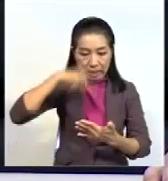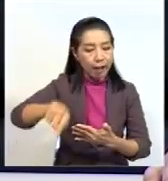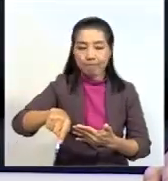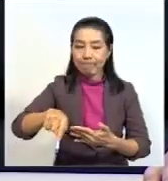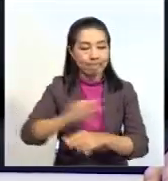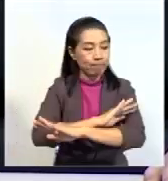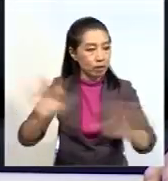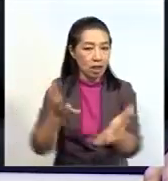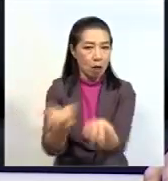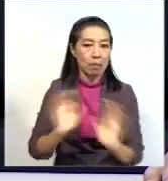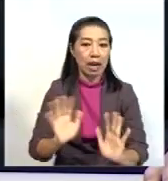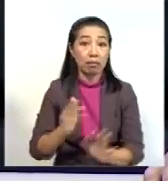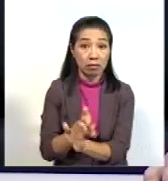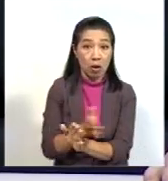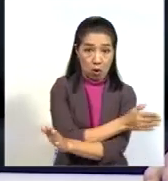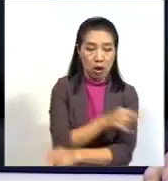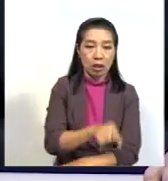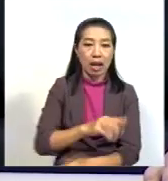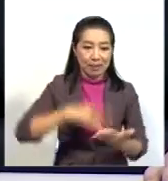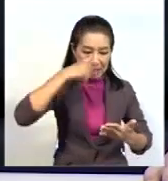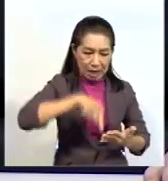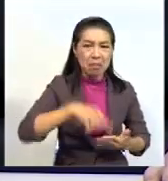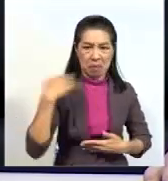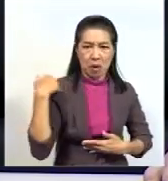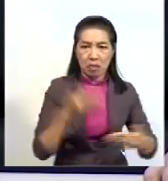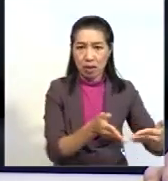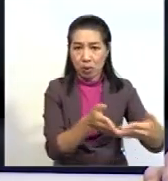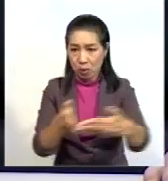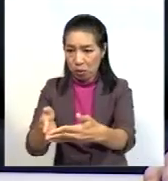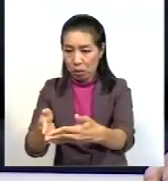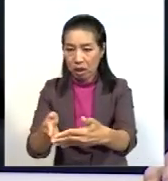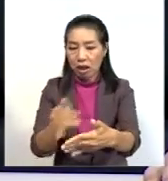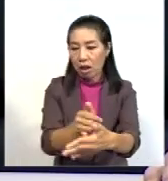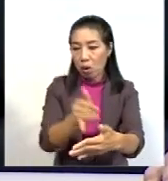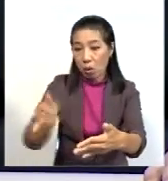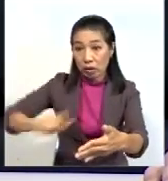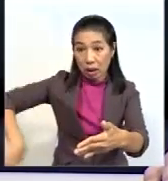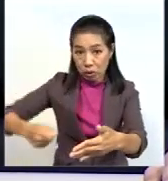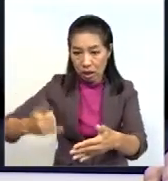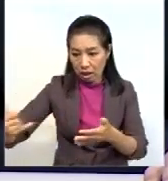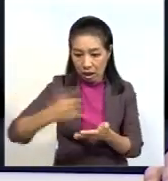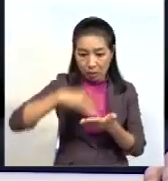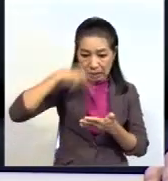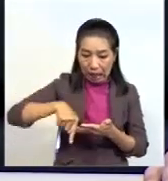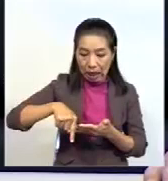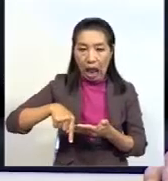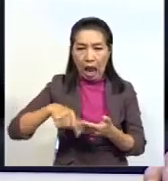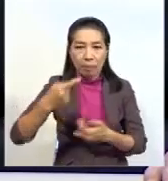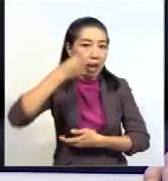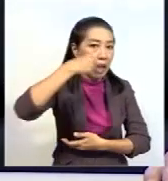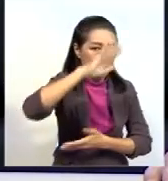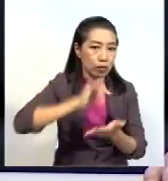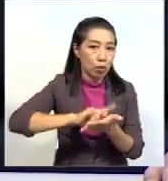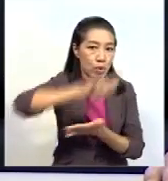ที่ผ่านมาเนี่ยก็จะมีคนที่เข้าประเทศมานะครับมาแล้วนะครับทั้งหมดนี้ได้ออกจากประเทศไปแล้วยกเว้นยังเ